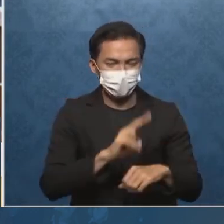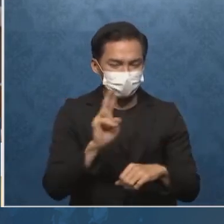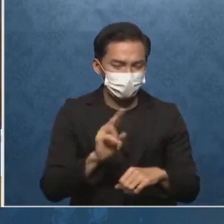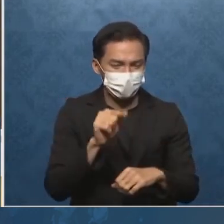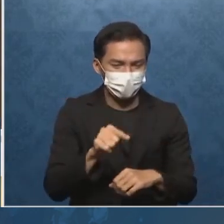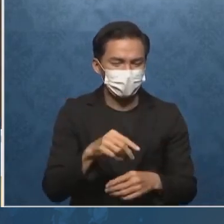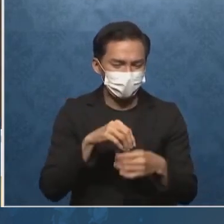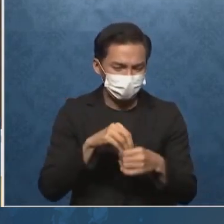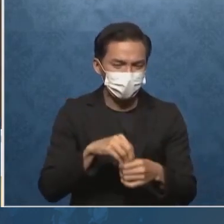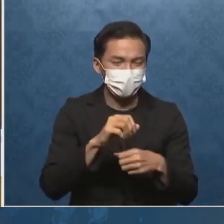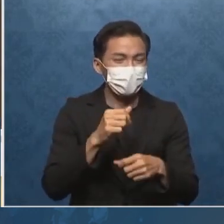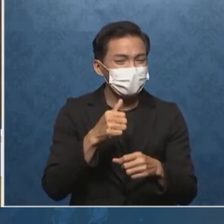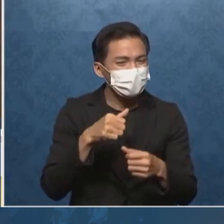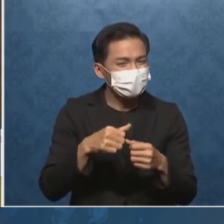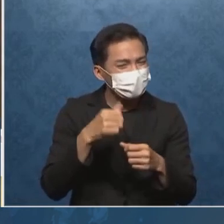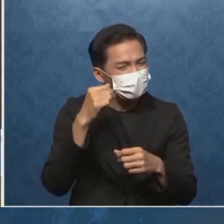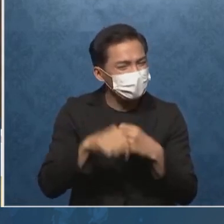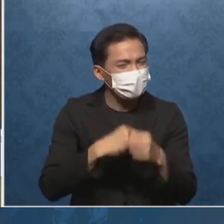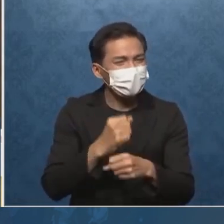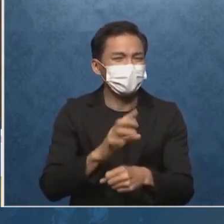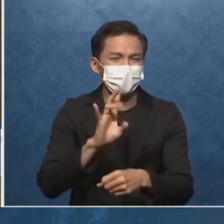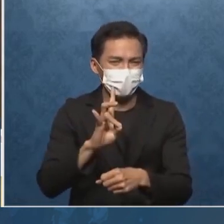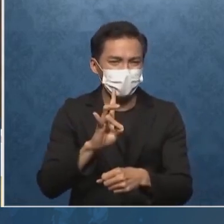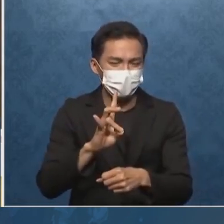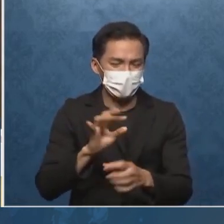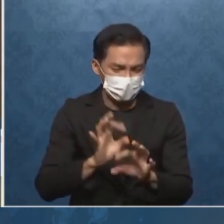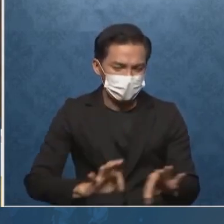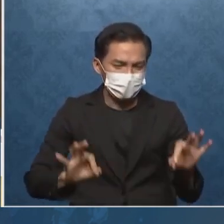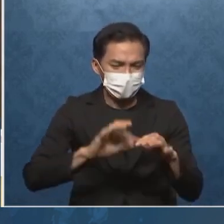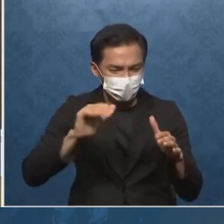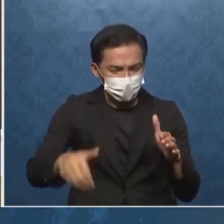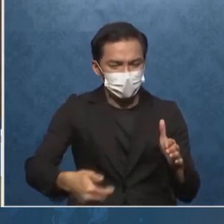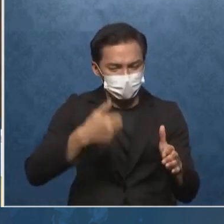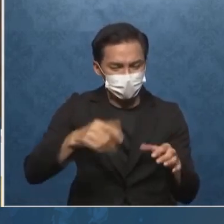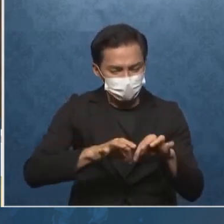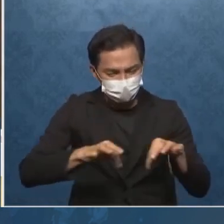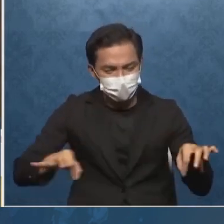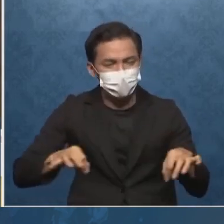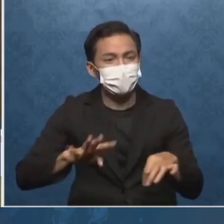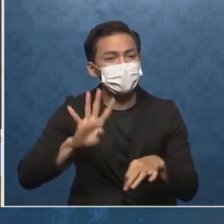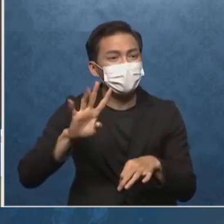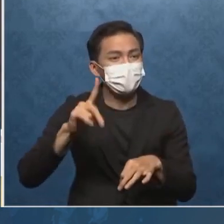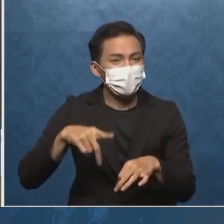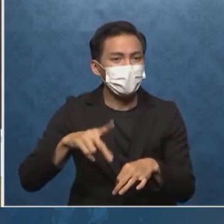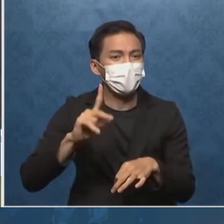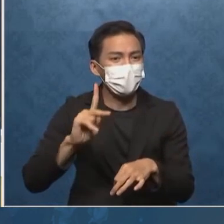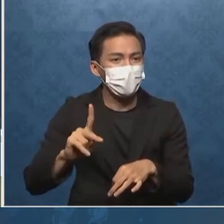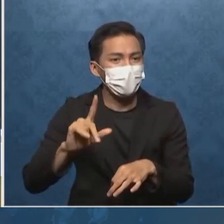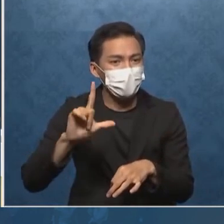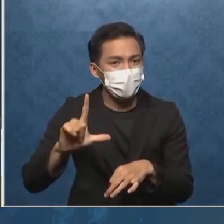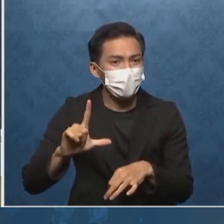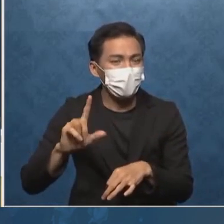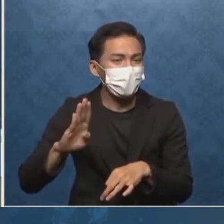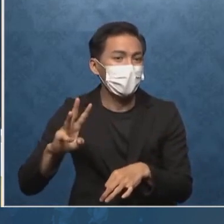พื้นที่ 7ปีหรือกำหนดต้องขุดสละอันนี้สำคัญครับขนาด 4000ลูกบาศก์เมตรเท่านั้นก็ทำให้